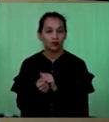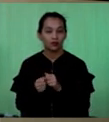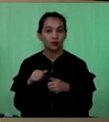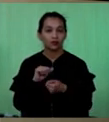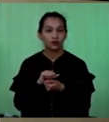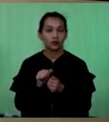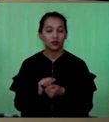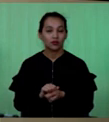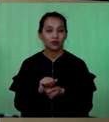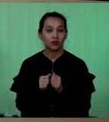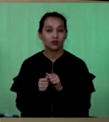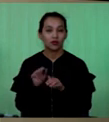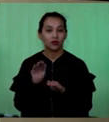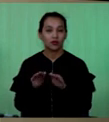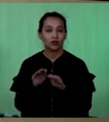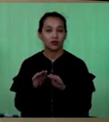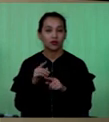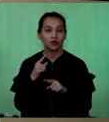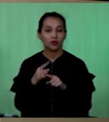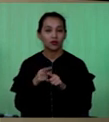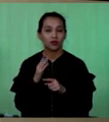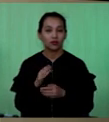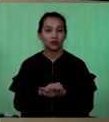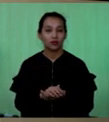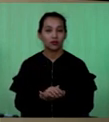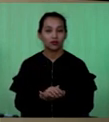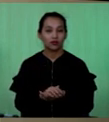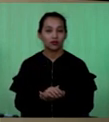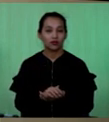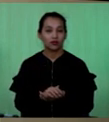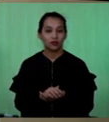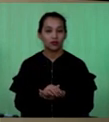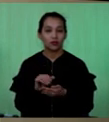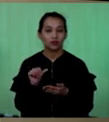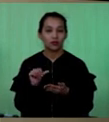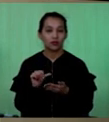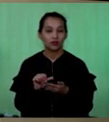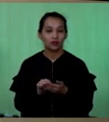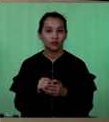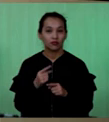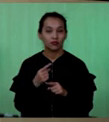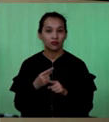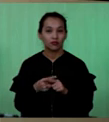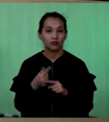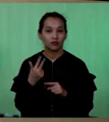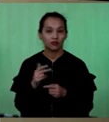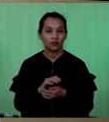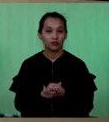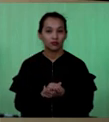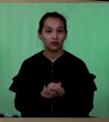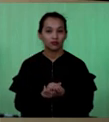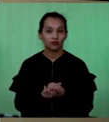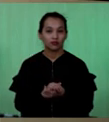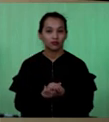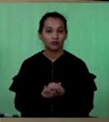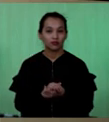toshlarning massalarini qo'shib olaman. Ya'ni 6 bilan 3 sonlarning yig'indisini topib